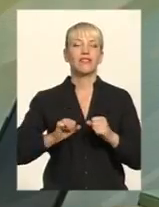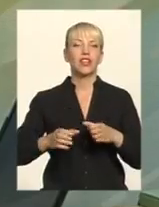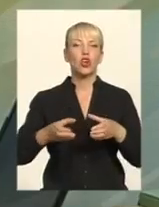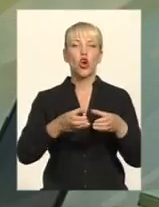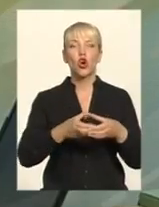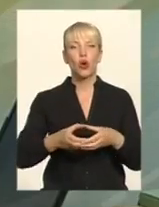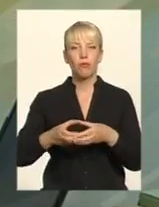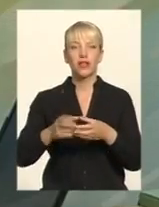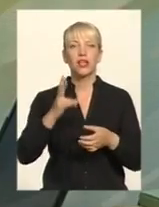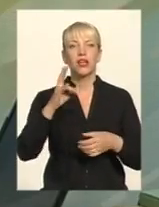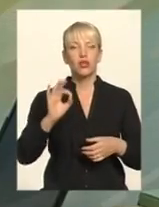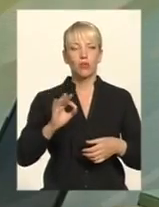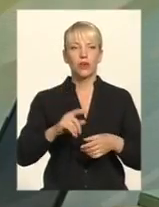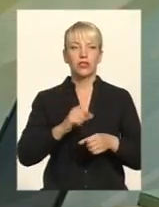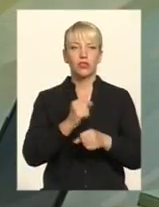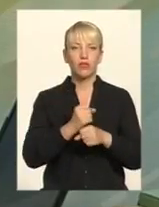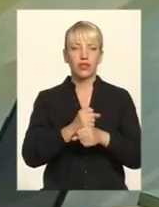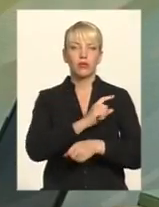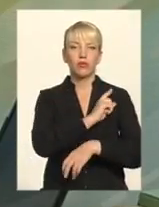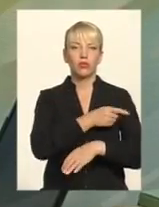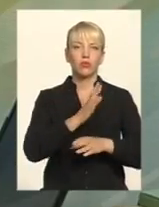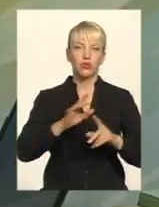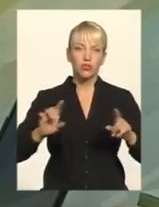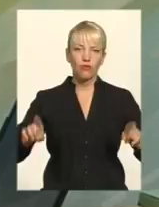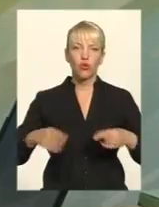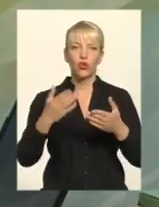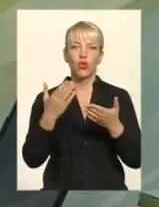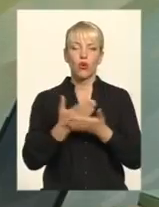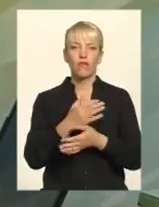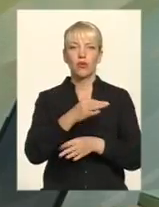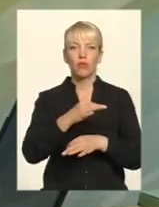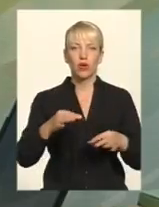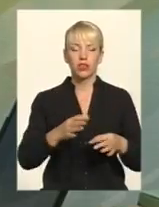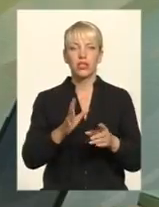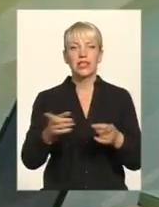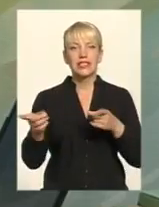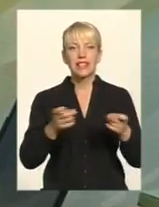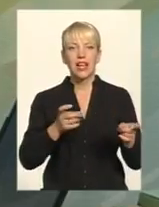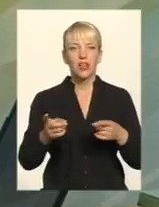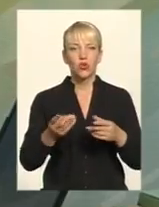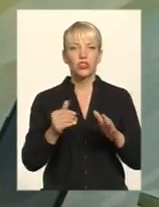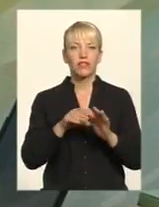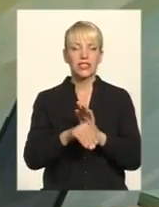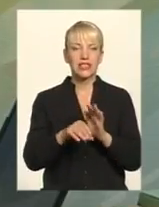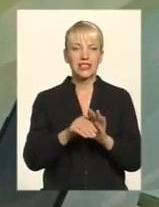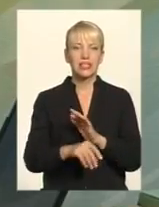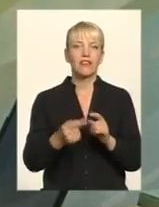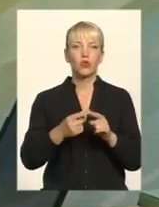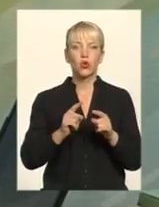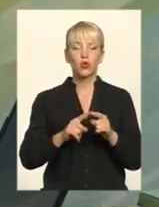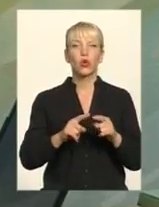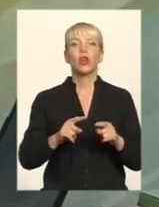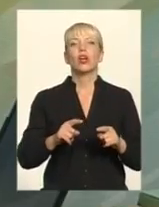нове, працювати потужно на створенні нових проєктів, на створенні залученням інвестицій в ту громаду, вони будуть між